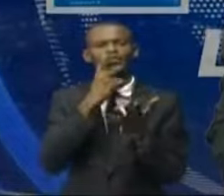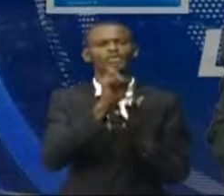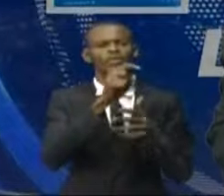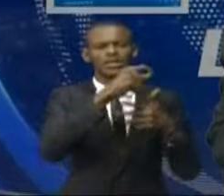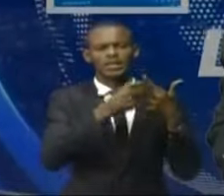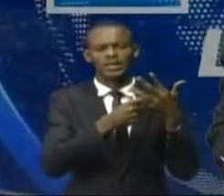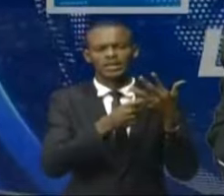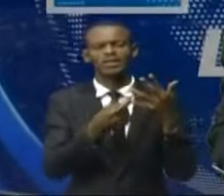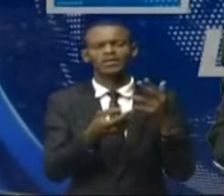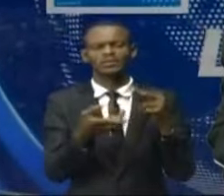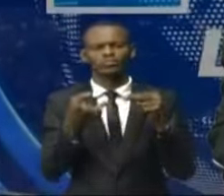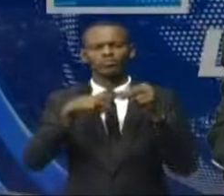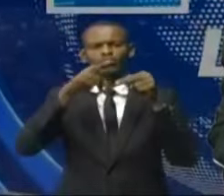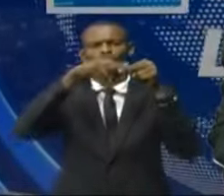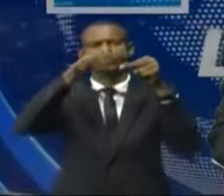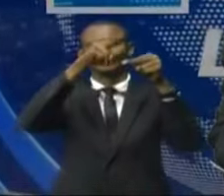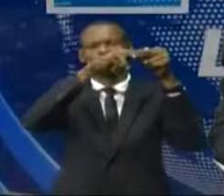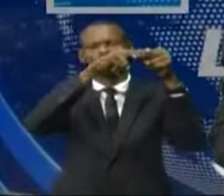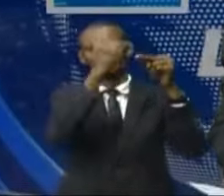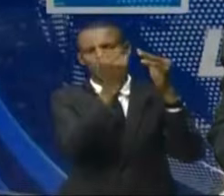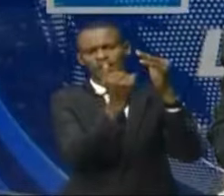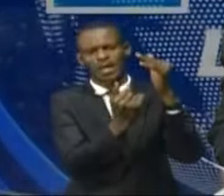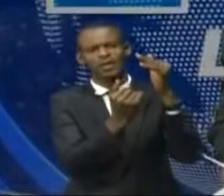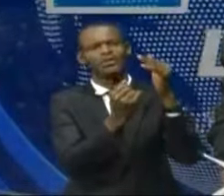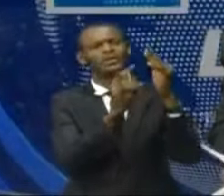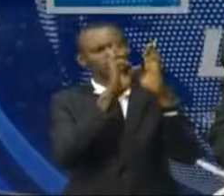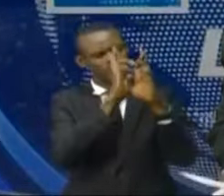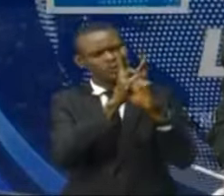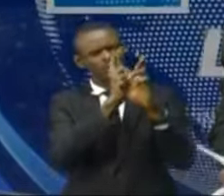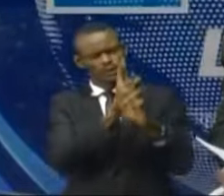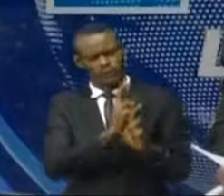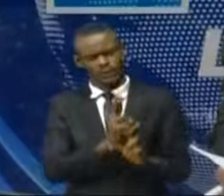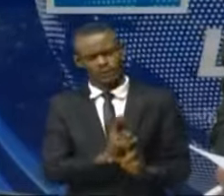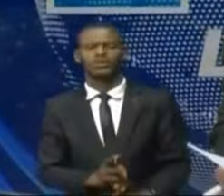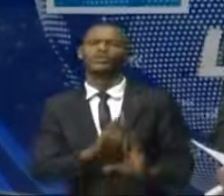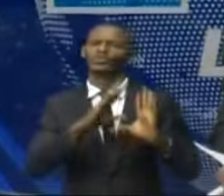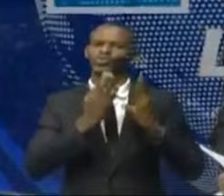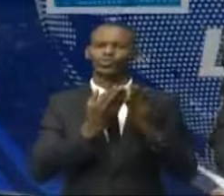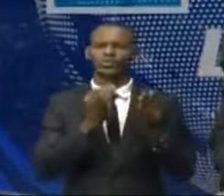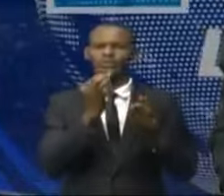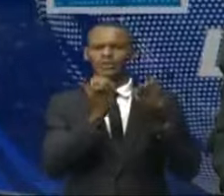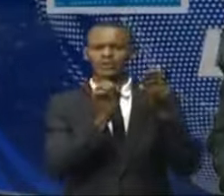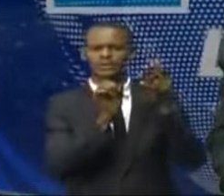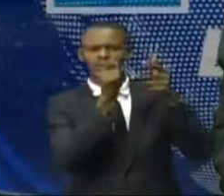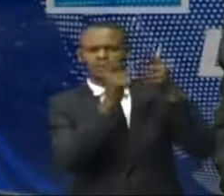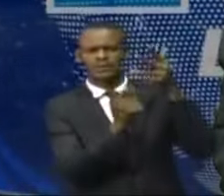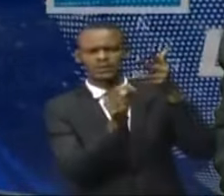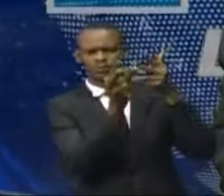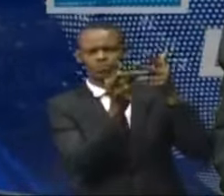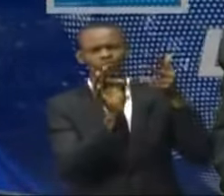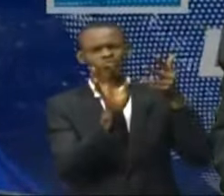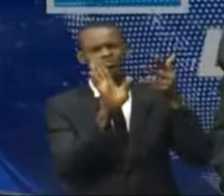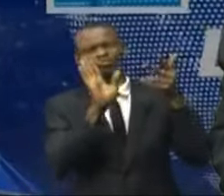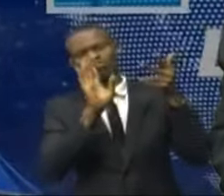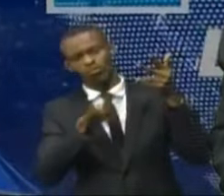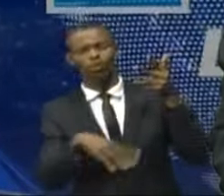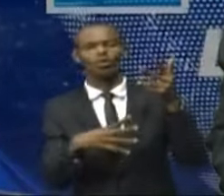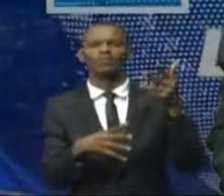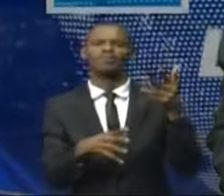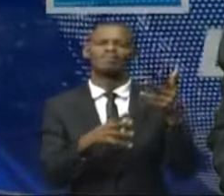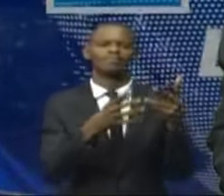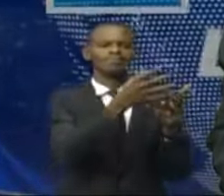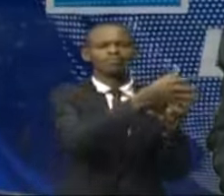le non-respect de l'une de ces mesures seulement entraînerait la déchéance